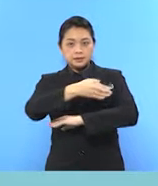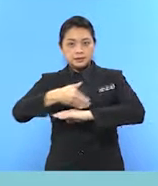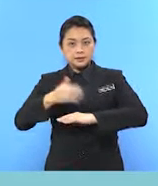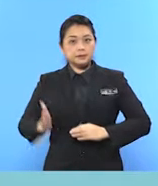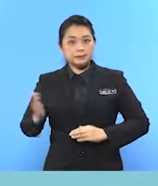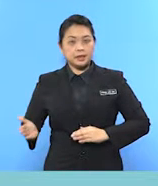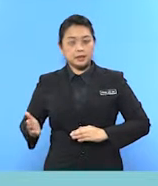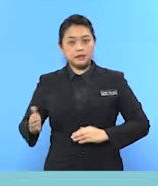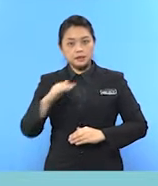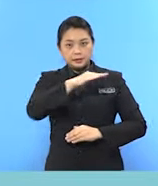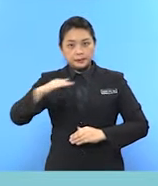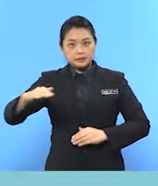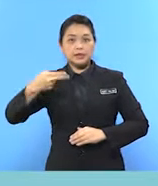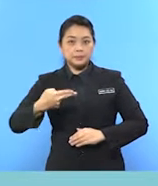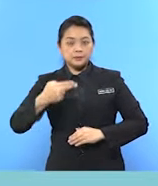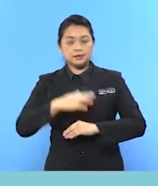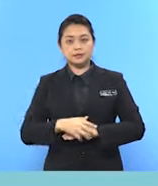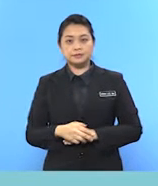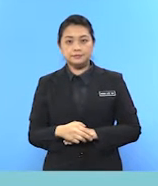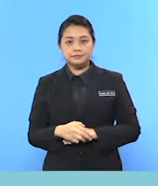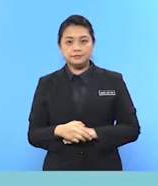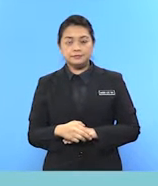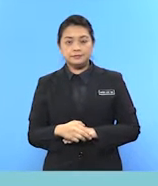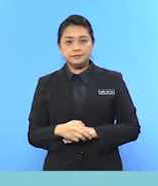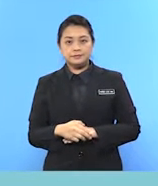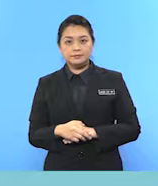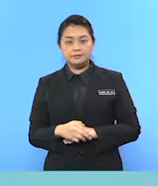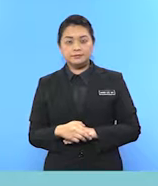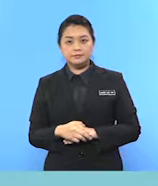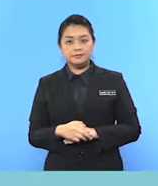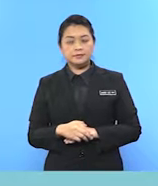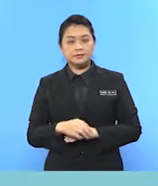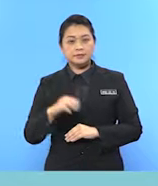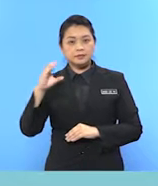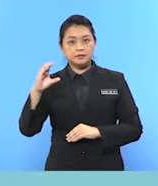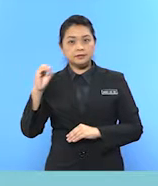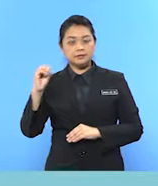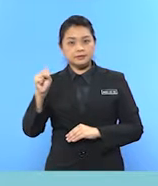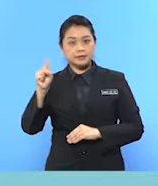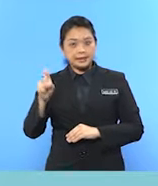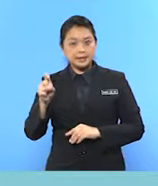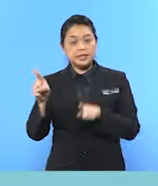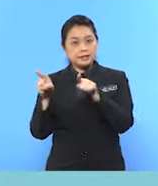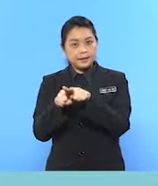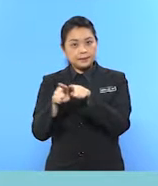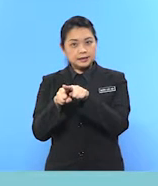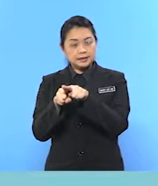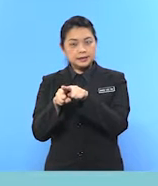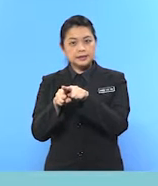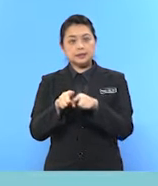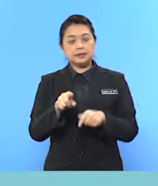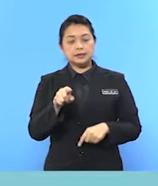sisi bersebelahan kepada hipotenus, iaitu kosinus X sama